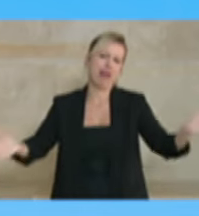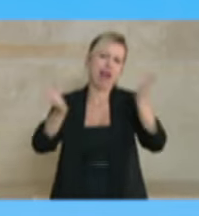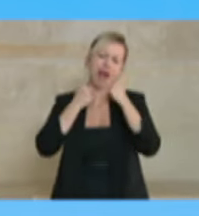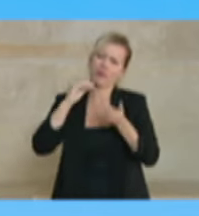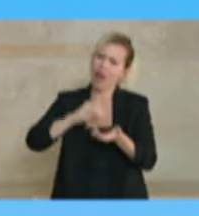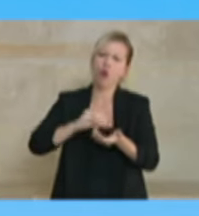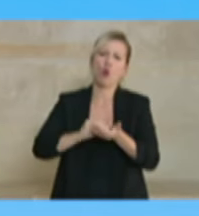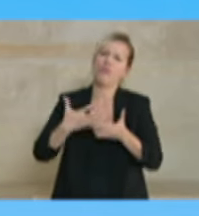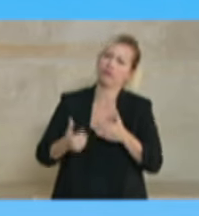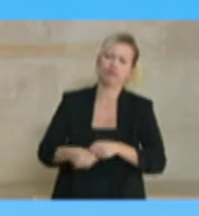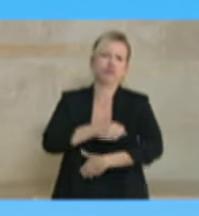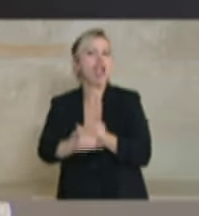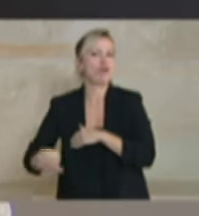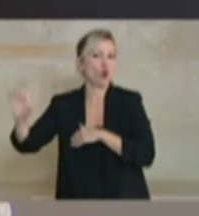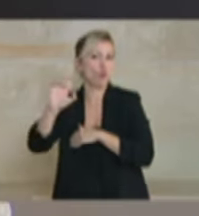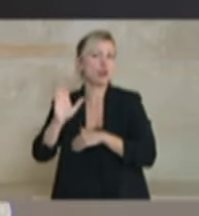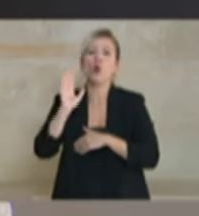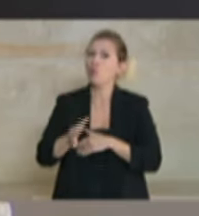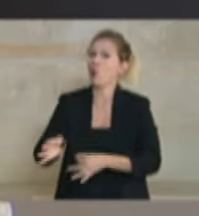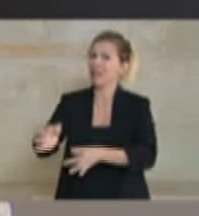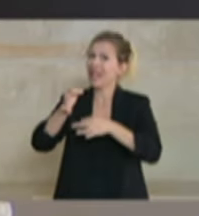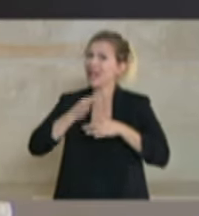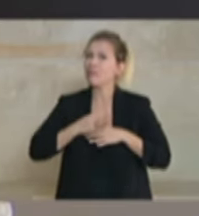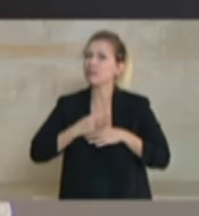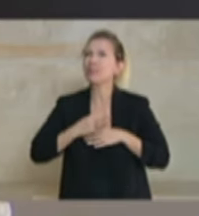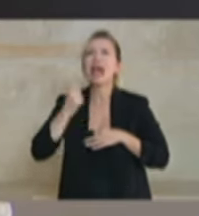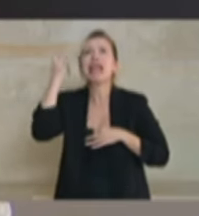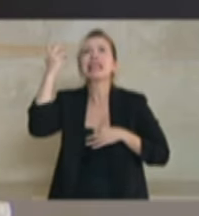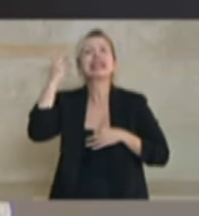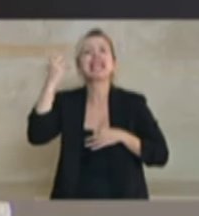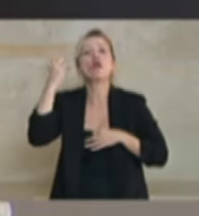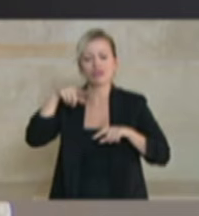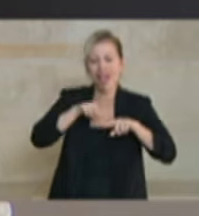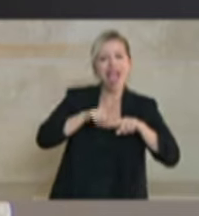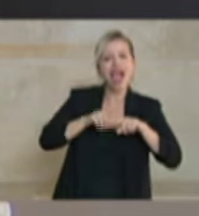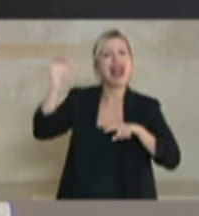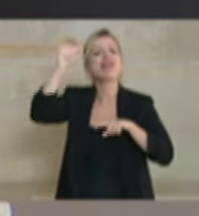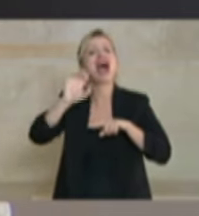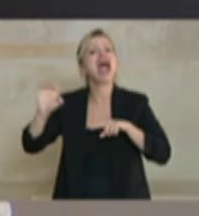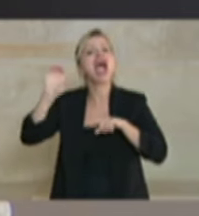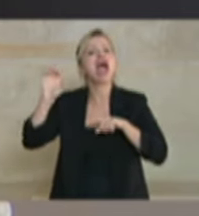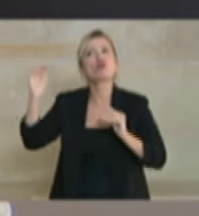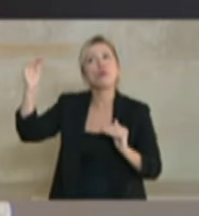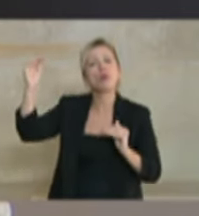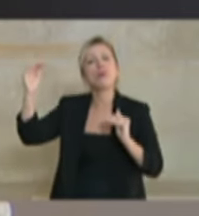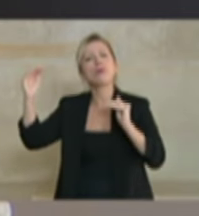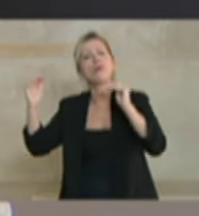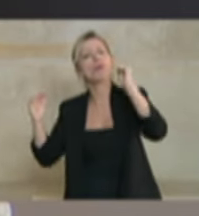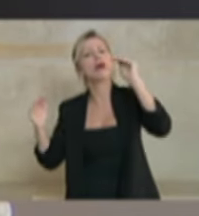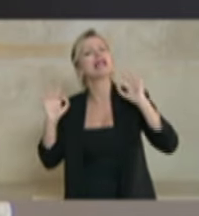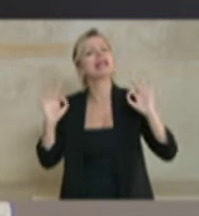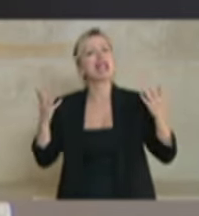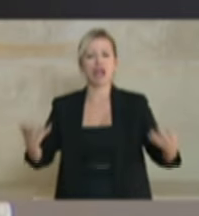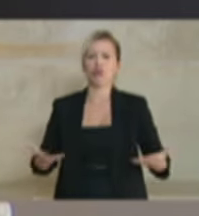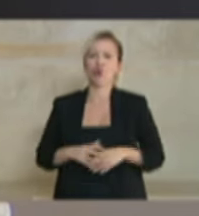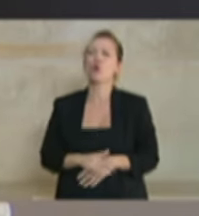που αποδίδει ο Πρωθυπουργός στη γενετηρά του. Τι σημαίνει η σύγκληση με την Ευρώπη στην οποία αναφέρεστε, τι ακριβώς εννοείτε?